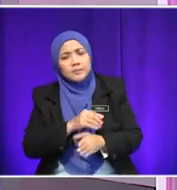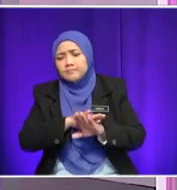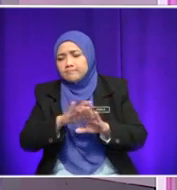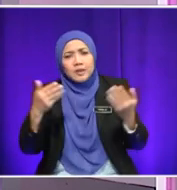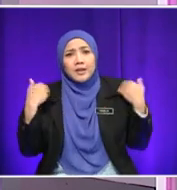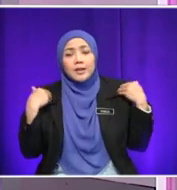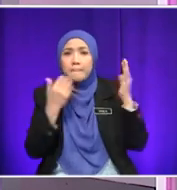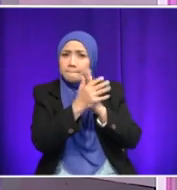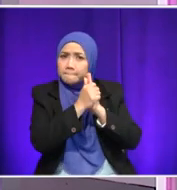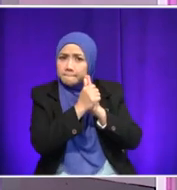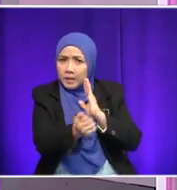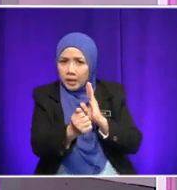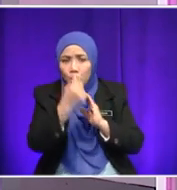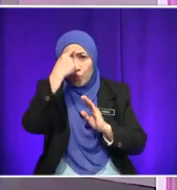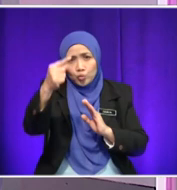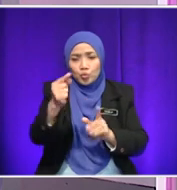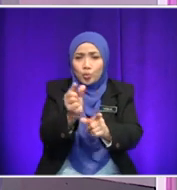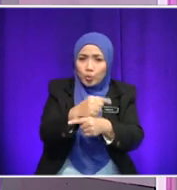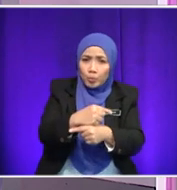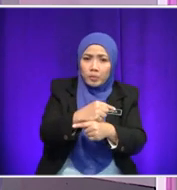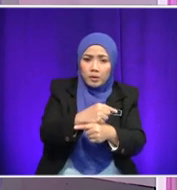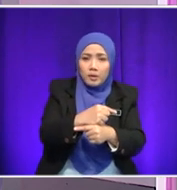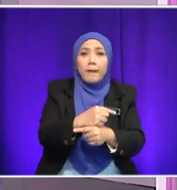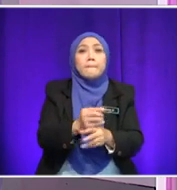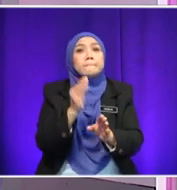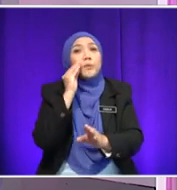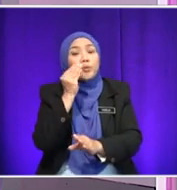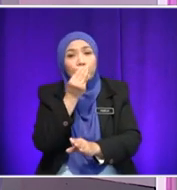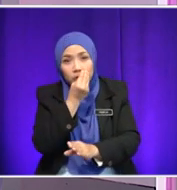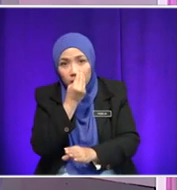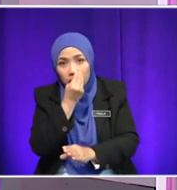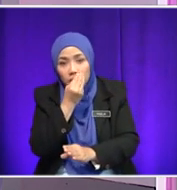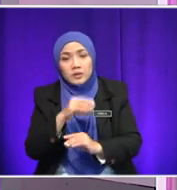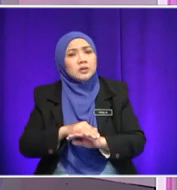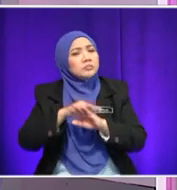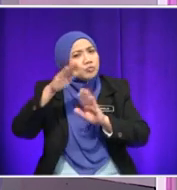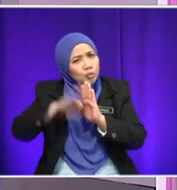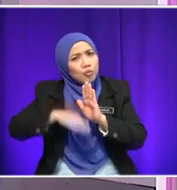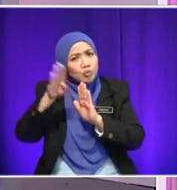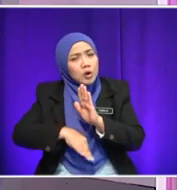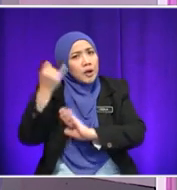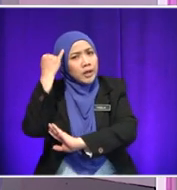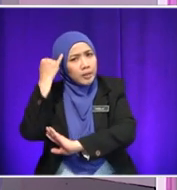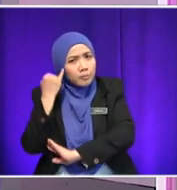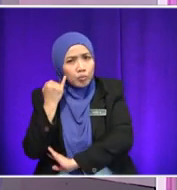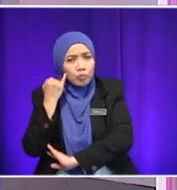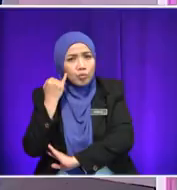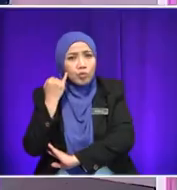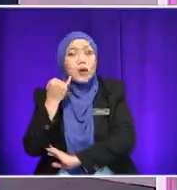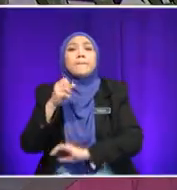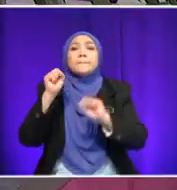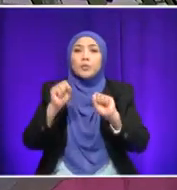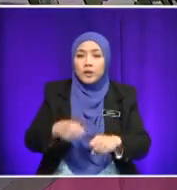dan kurang cakap menggalingkan warna tersebut ini adalah kurang ilmu jadi inilah ada prinsip